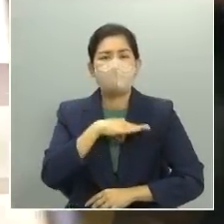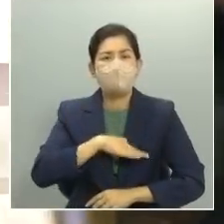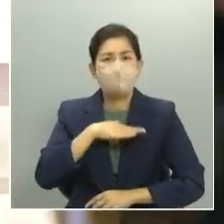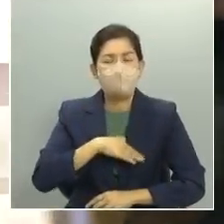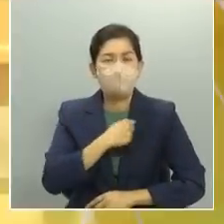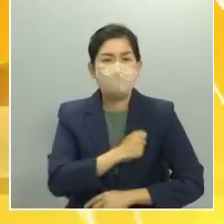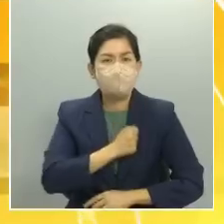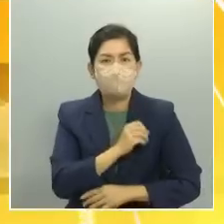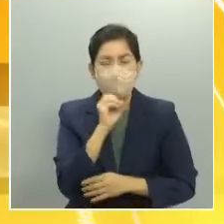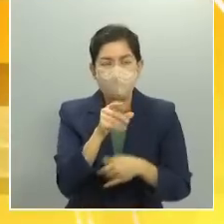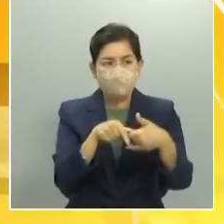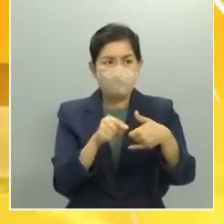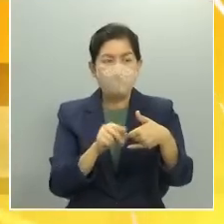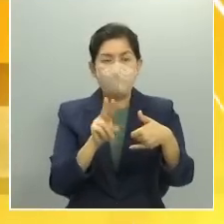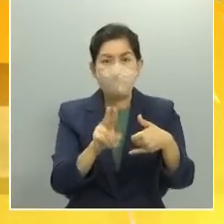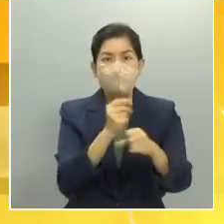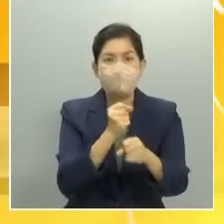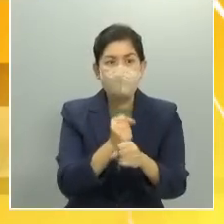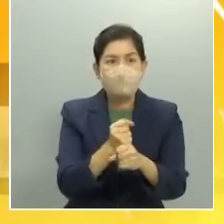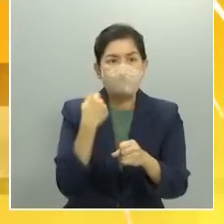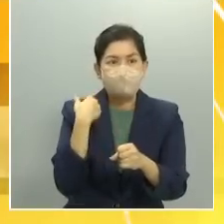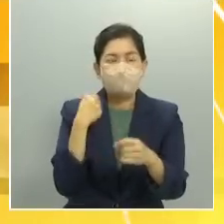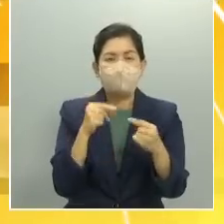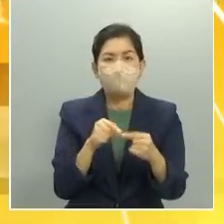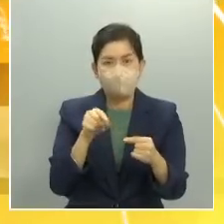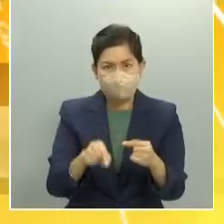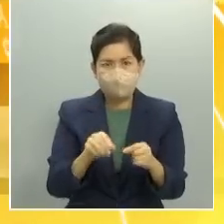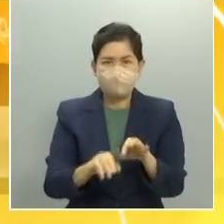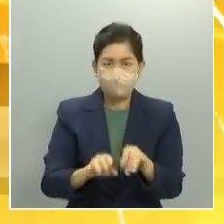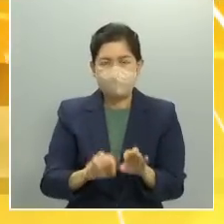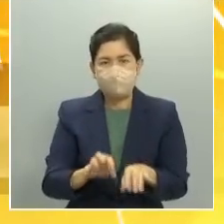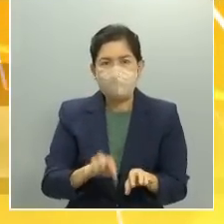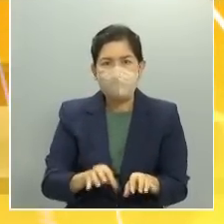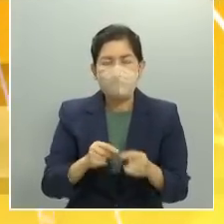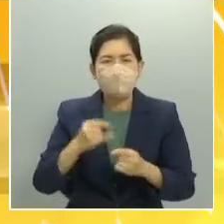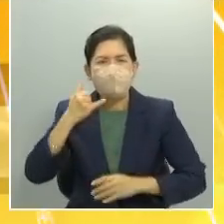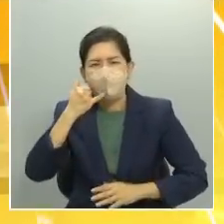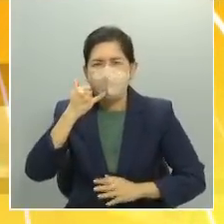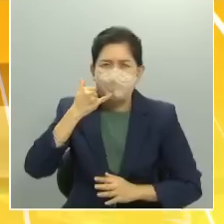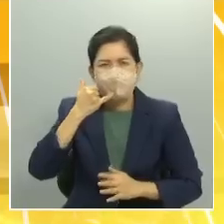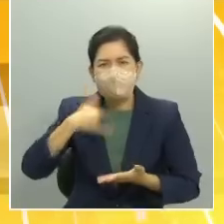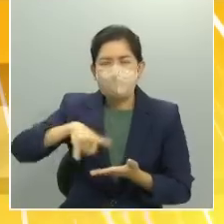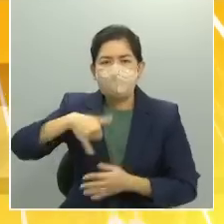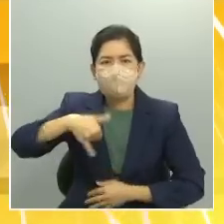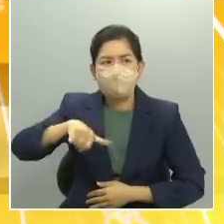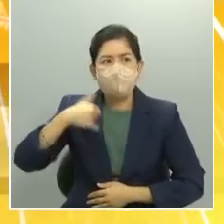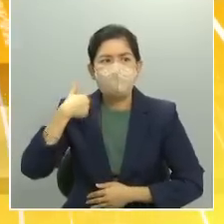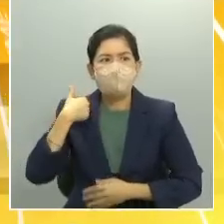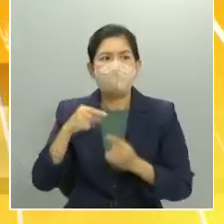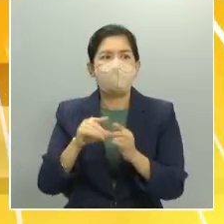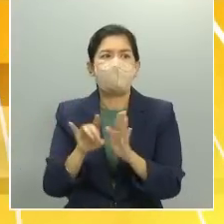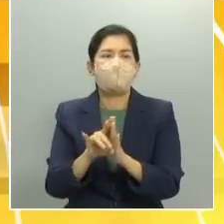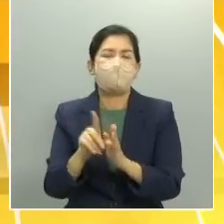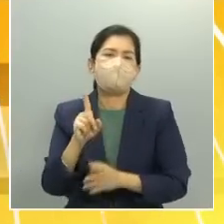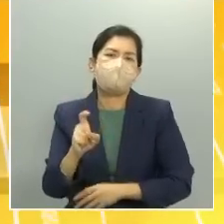จ็อบเล่นดนตรีที่นี่หลังเกิดเหตุพยายามโทรหาแต่ไม่ติดจนกระทั่งมาทราบว่าเสียชีวิต รับจ็อบค่ะ